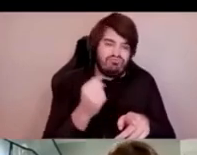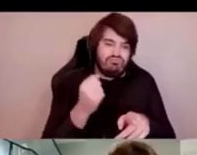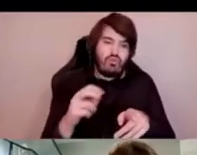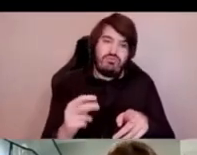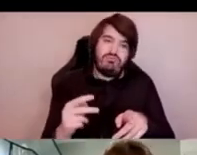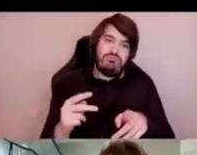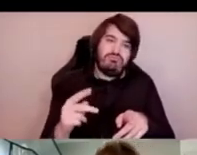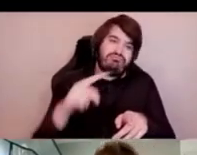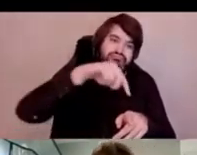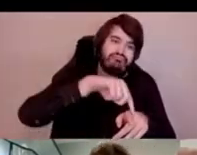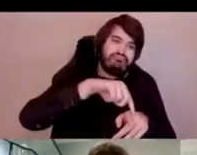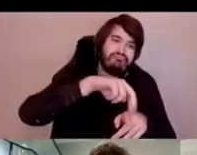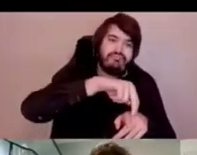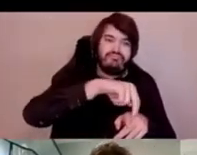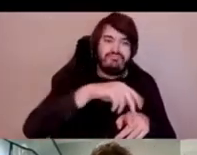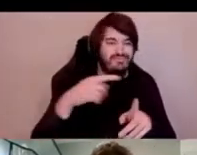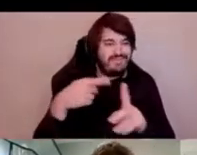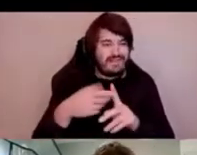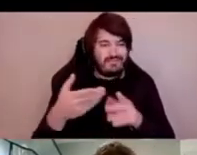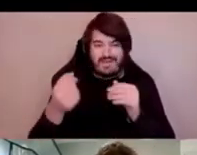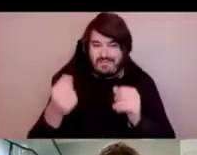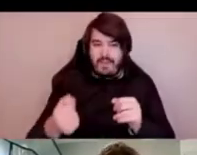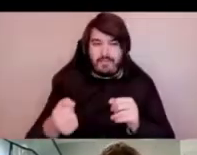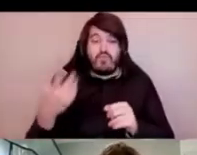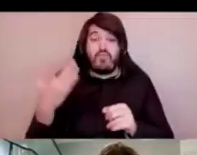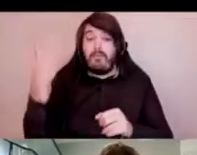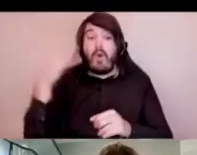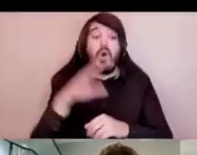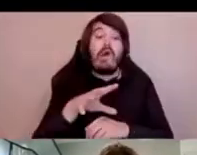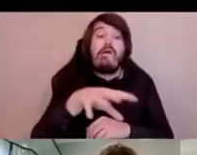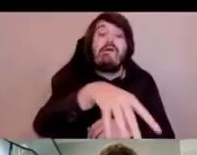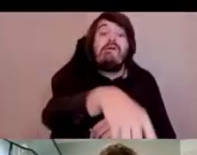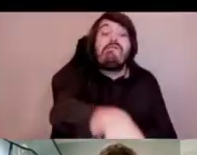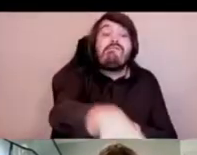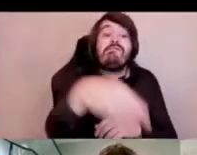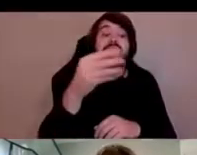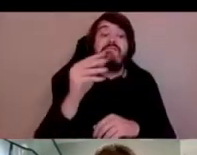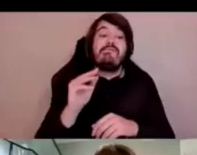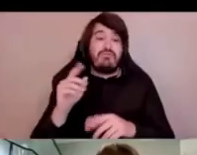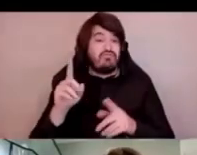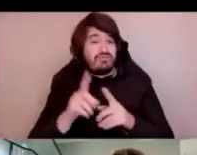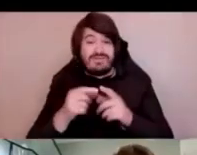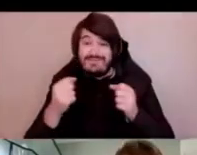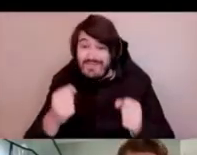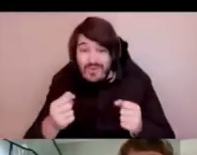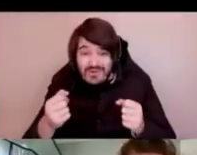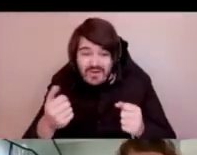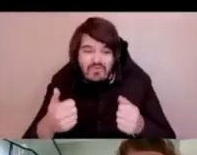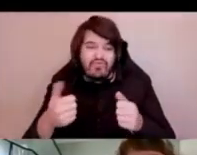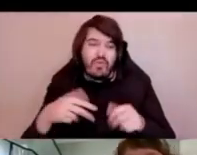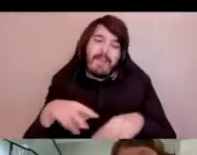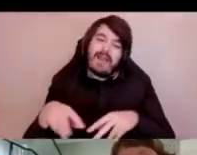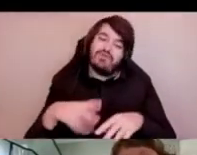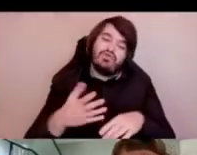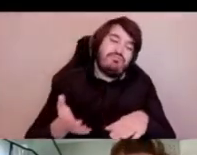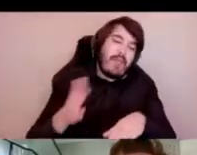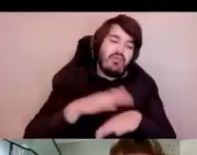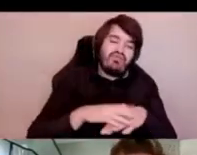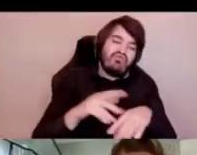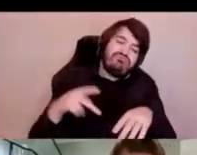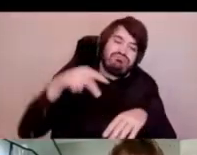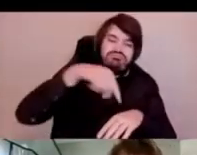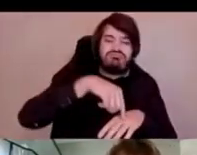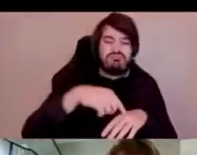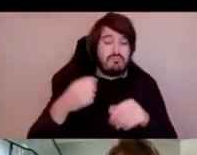Tu peux vraiment soit étendre ton bras, puis aller cultiver l'autre côté, ou marcher par-dessus puis te rendre de l'autre